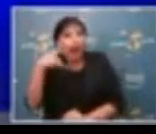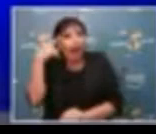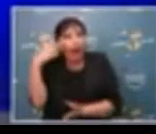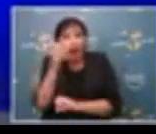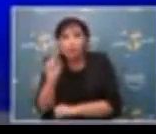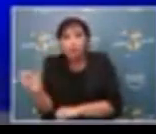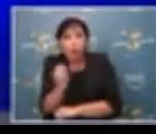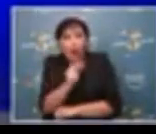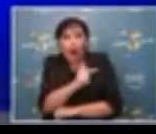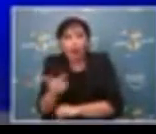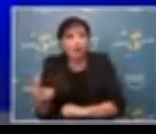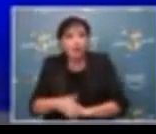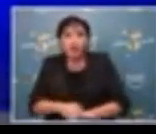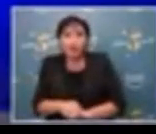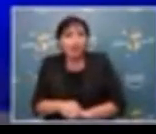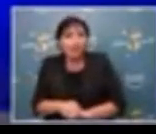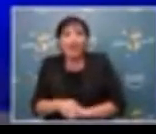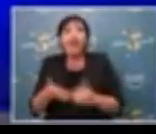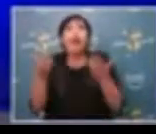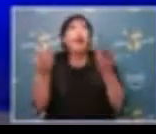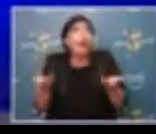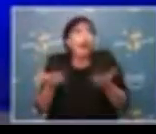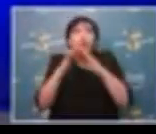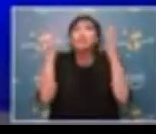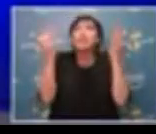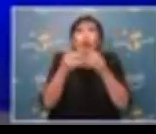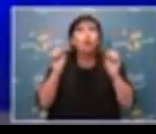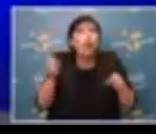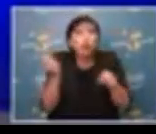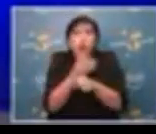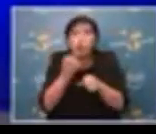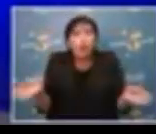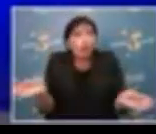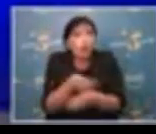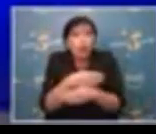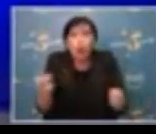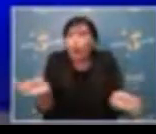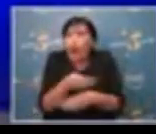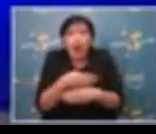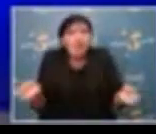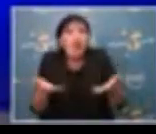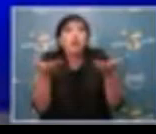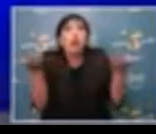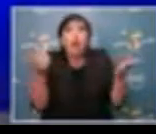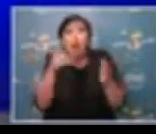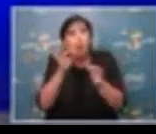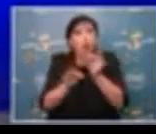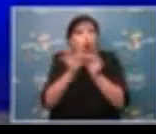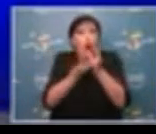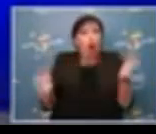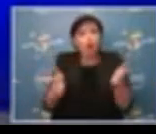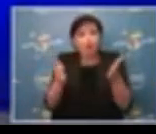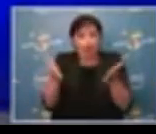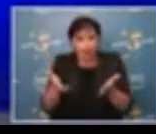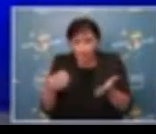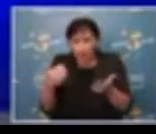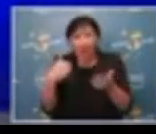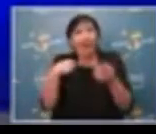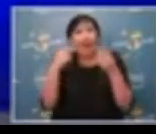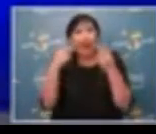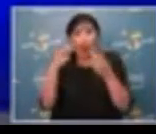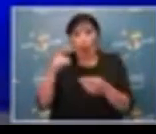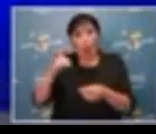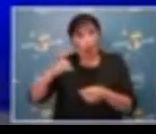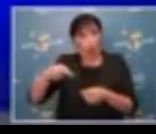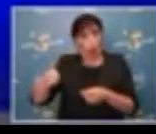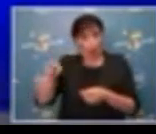Allora può succedere qualsiasi cosa al mondo, allora, qualsiasi cosa. A un certo momento, dato che poi Gunther